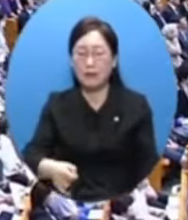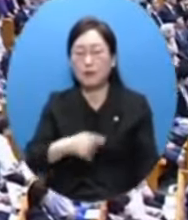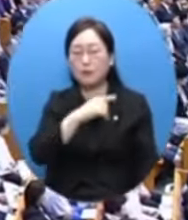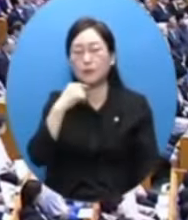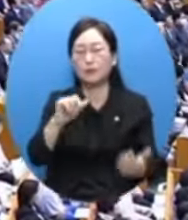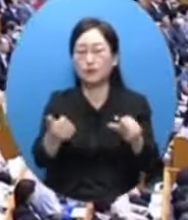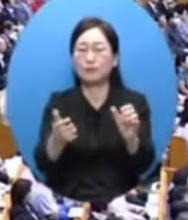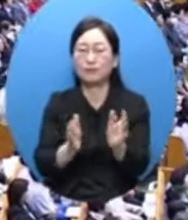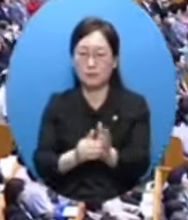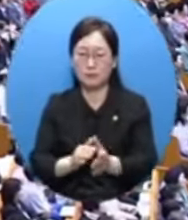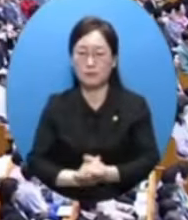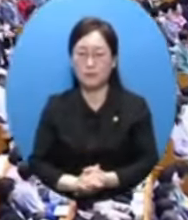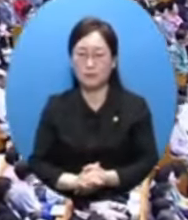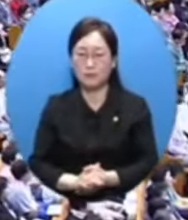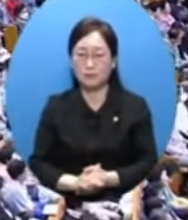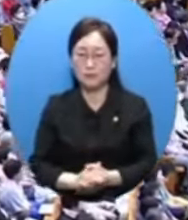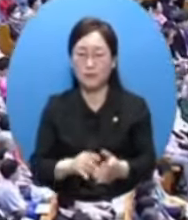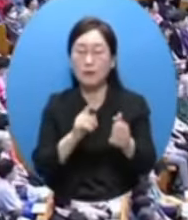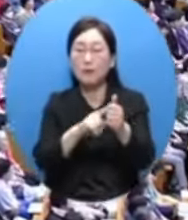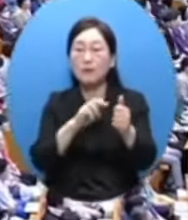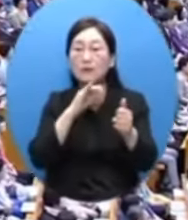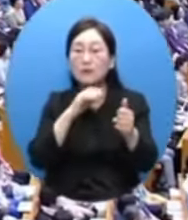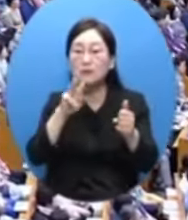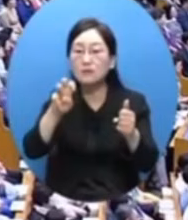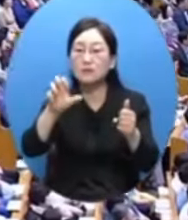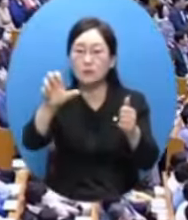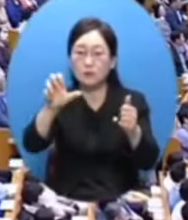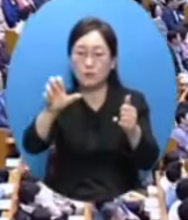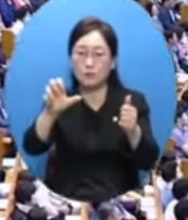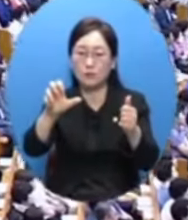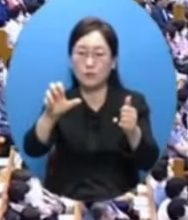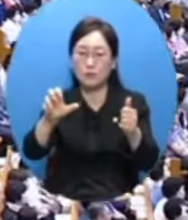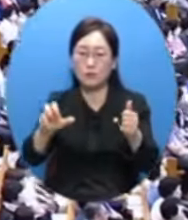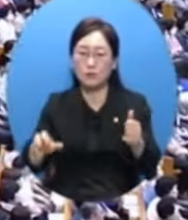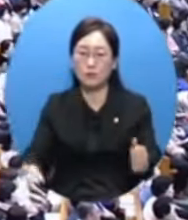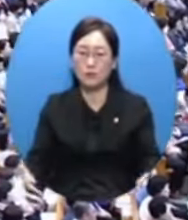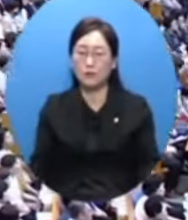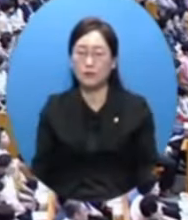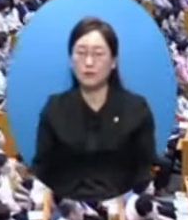순교했습니다. 그의 나이가 35세입니다.